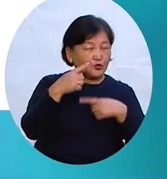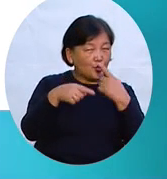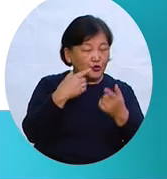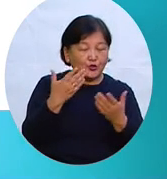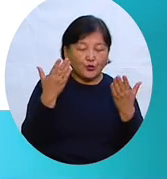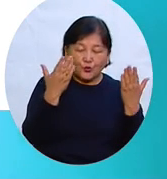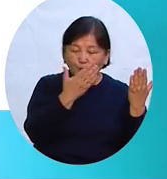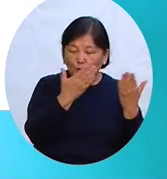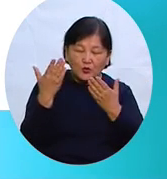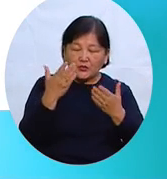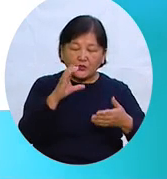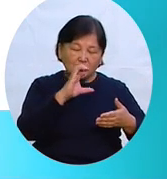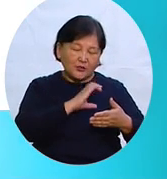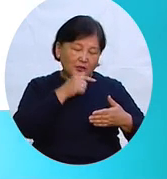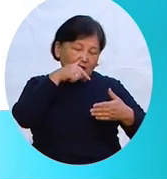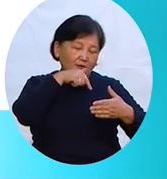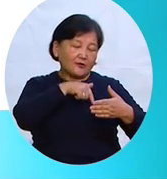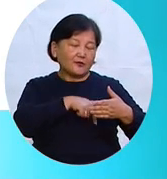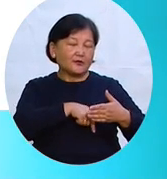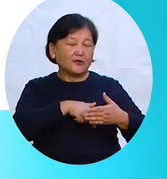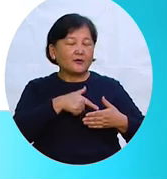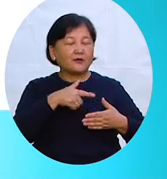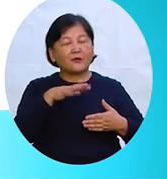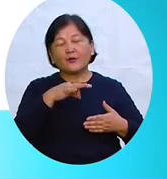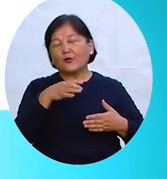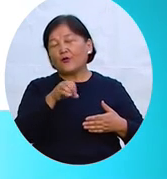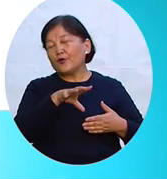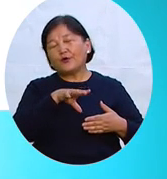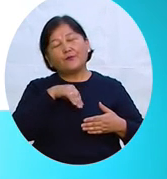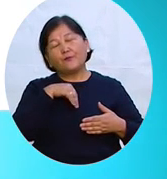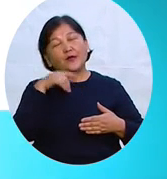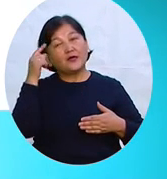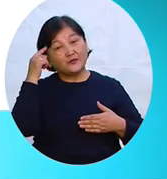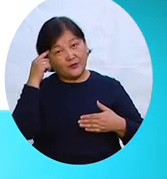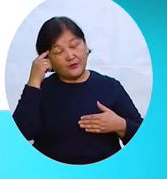Гүн сэтгэл төрүүлж байна. Энэ шүлгийг унснаар.